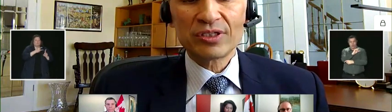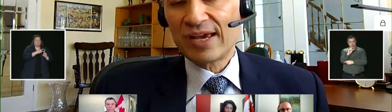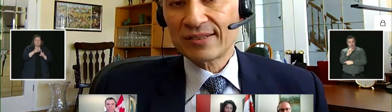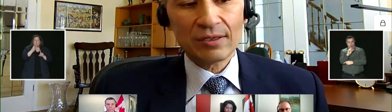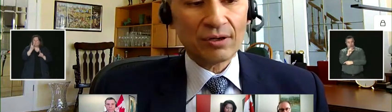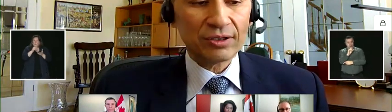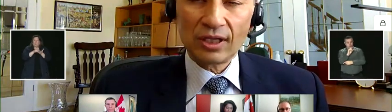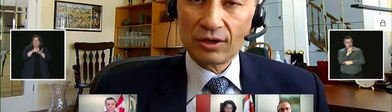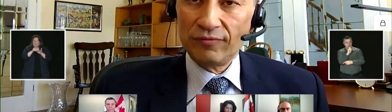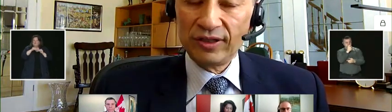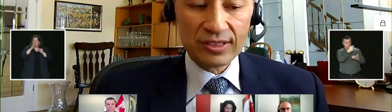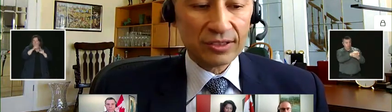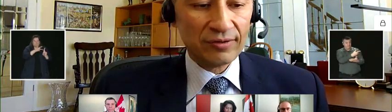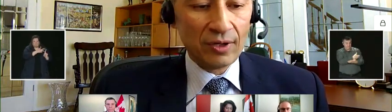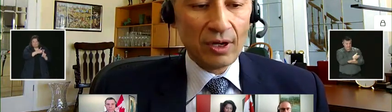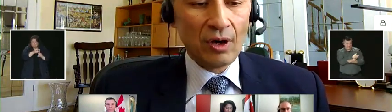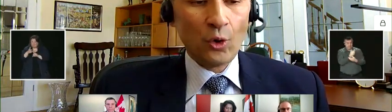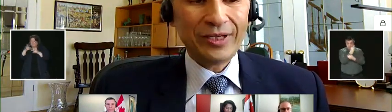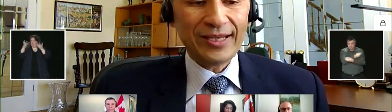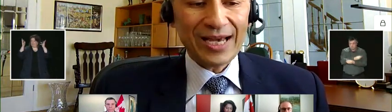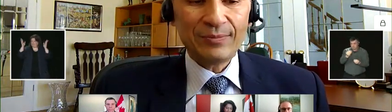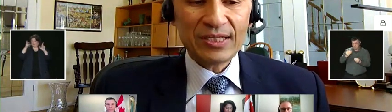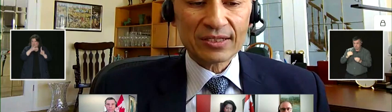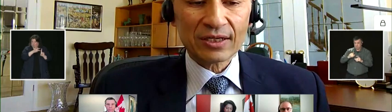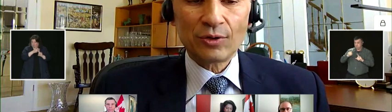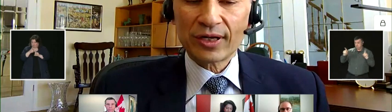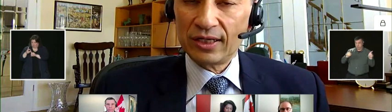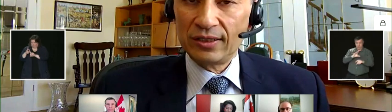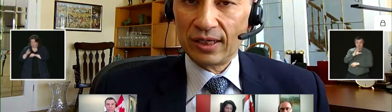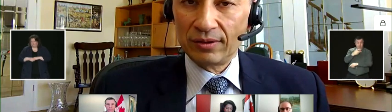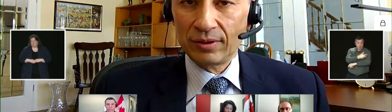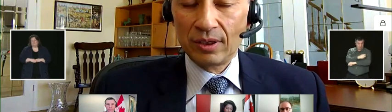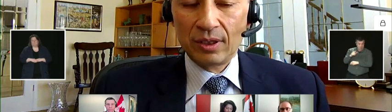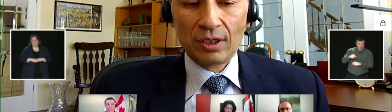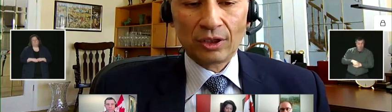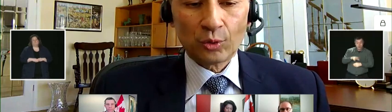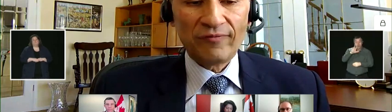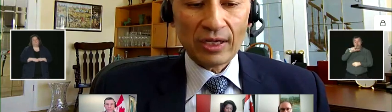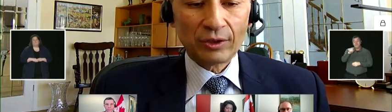doses de vaccins contre la COVID-19 ont été administrées au Canada.